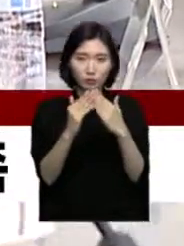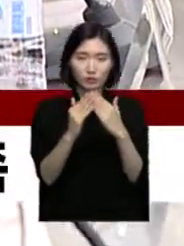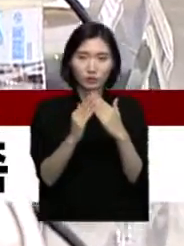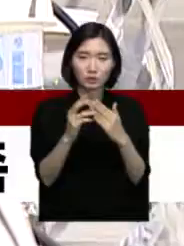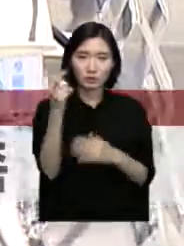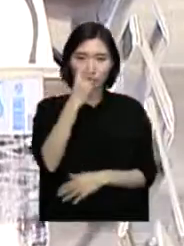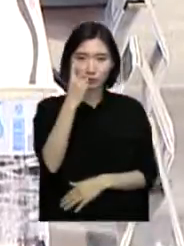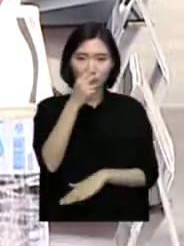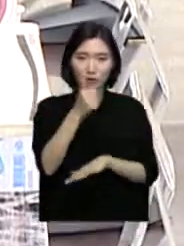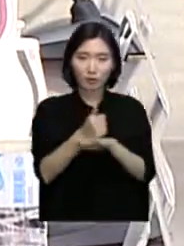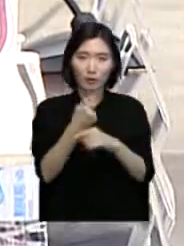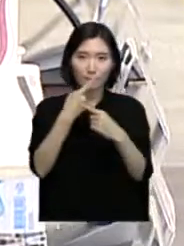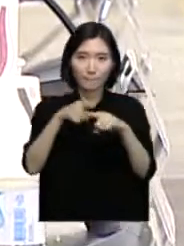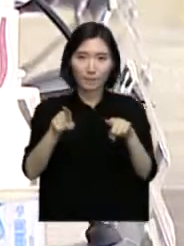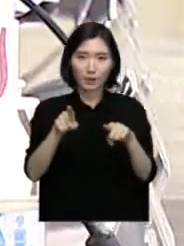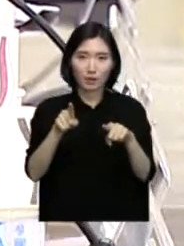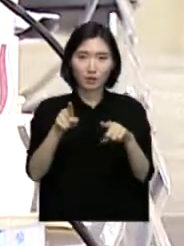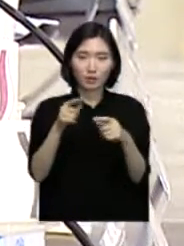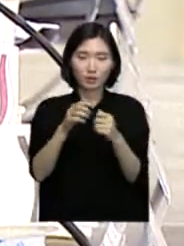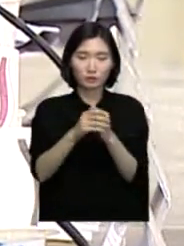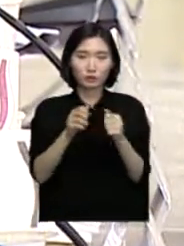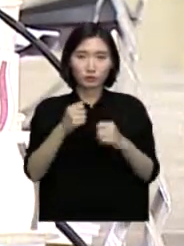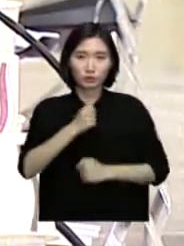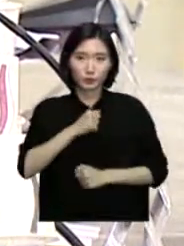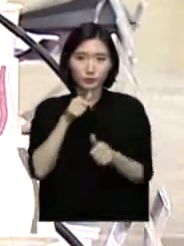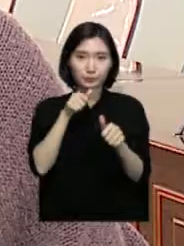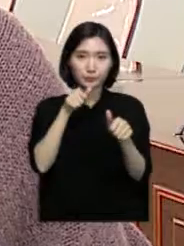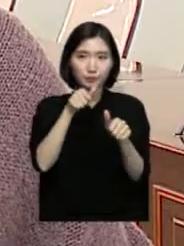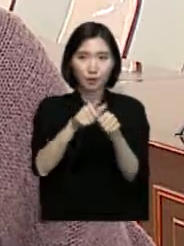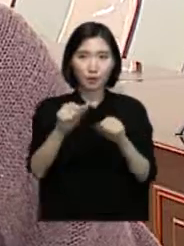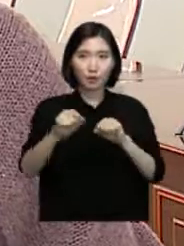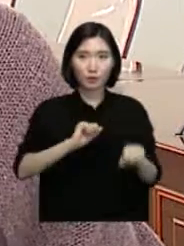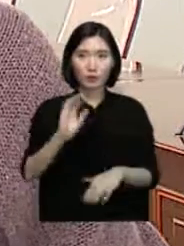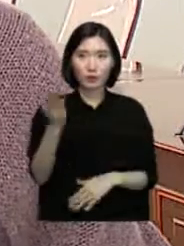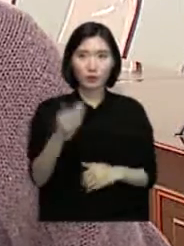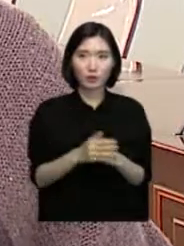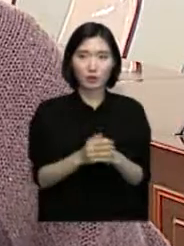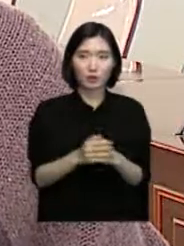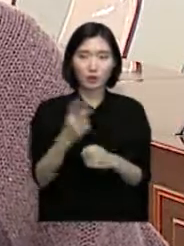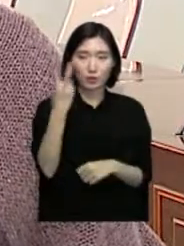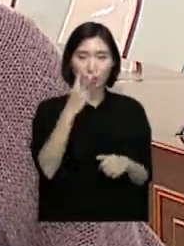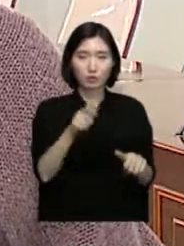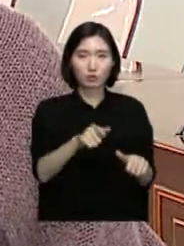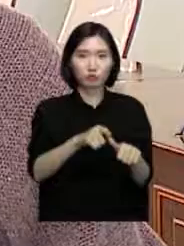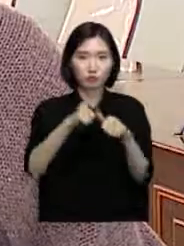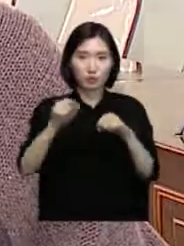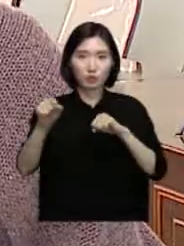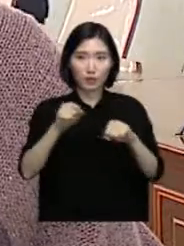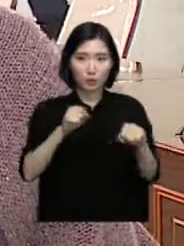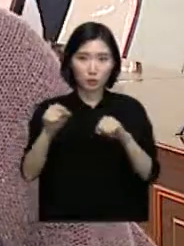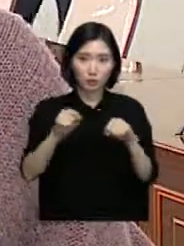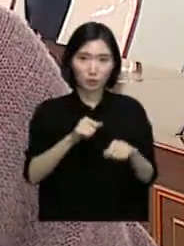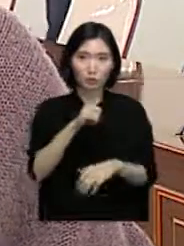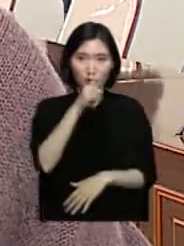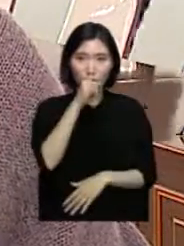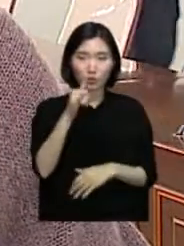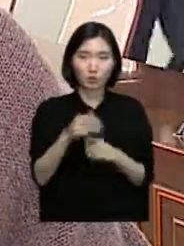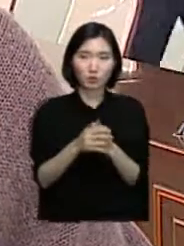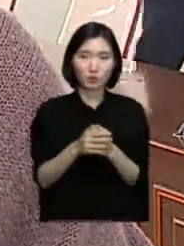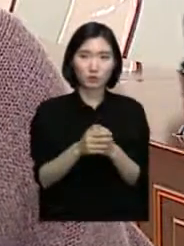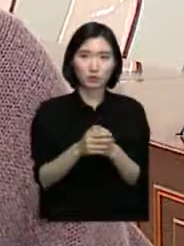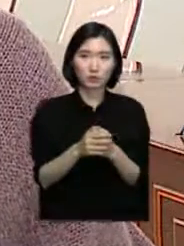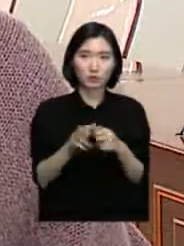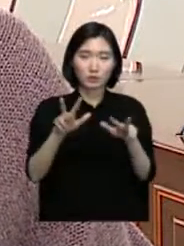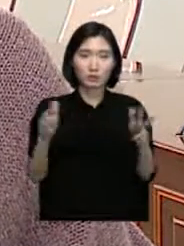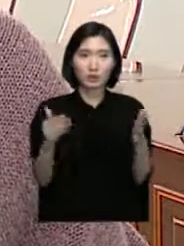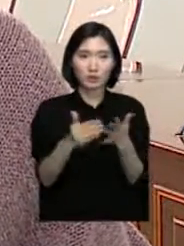결과에 대한 평가, 자문 등의 활동을 하게 됩니다. 권리 구제 활동도 저희가 하고 있고요. 그 사이에